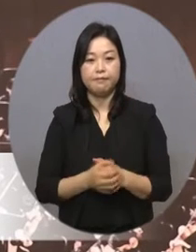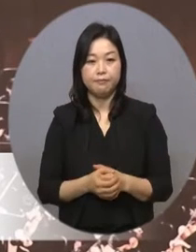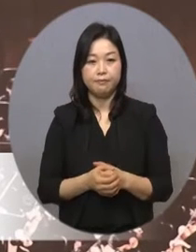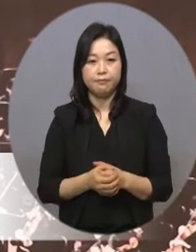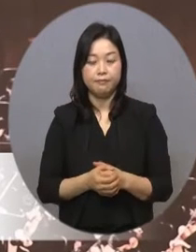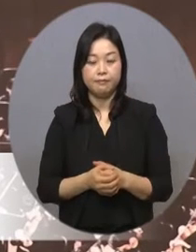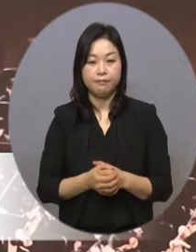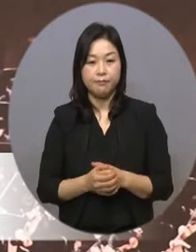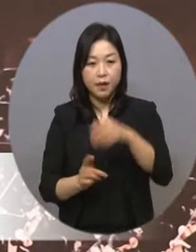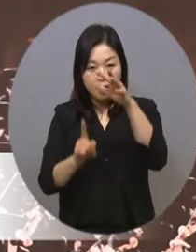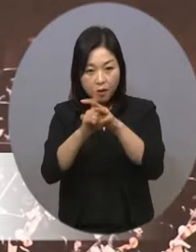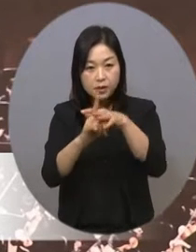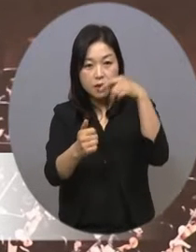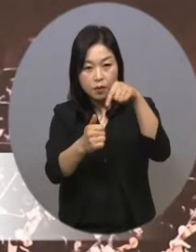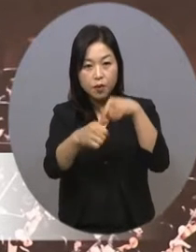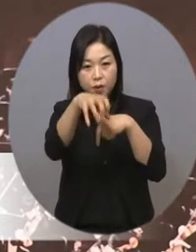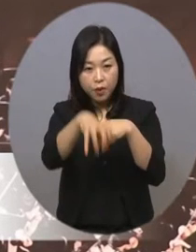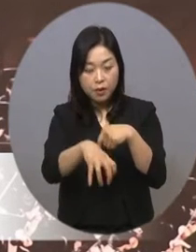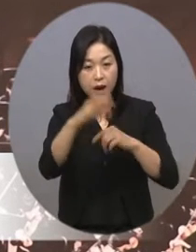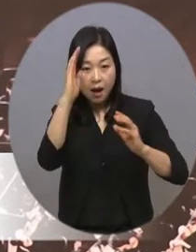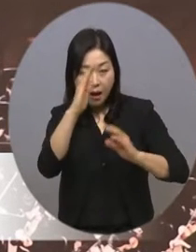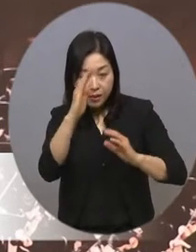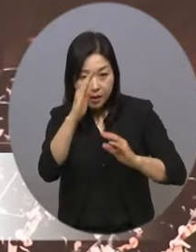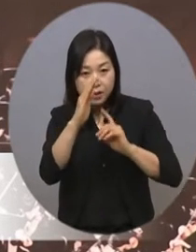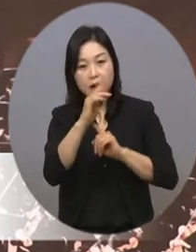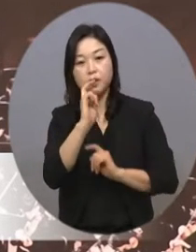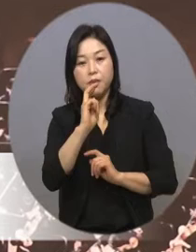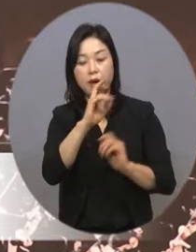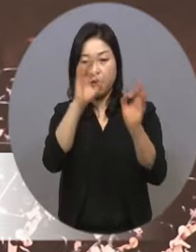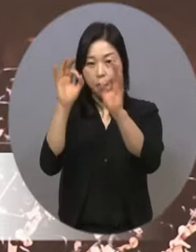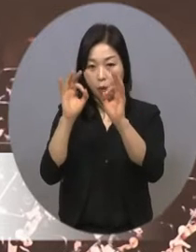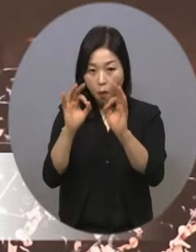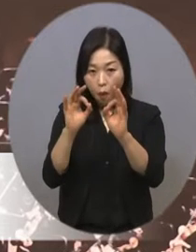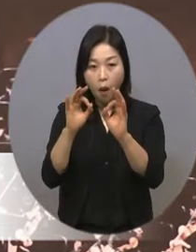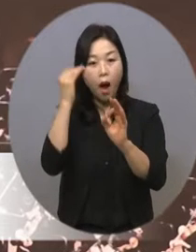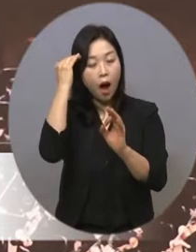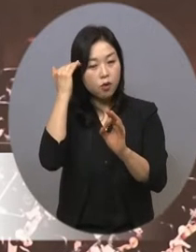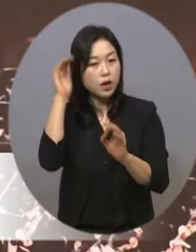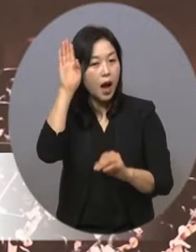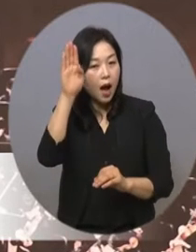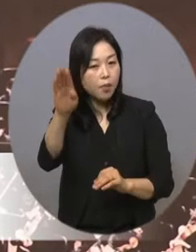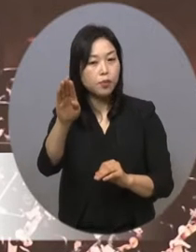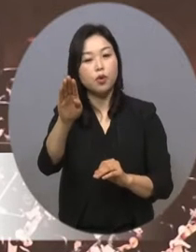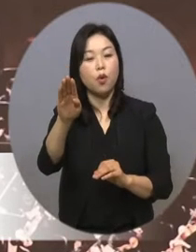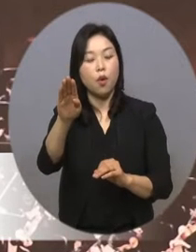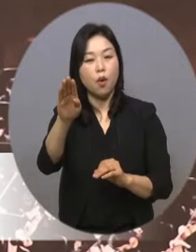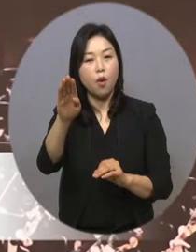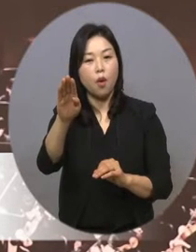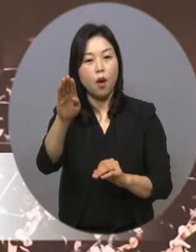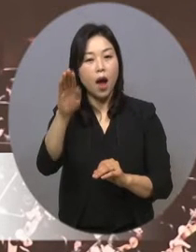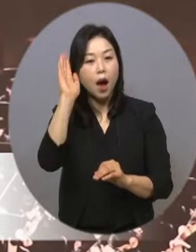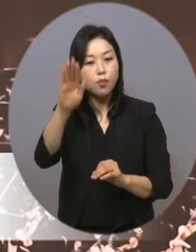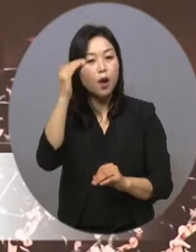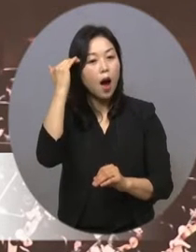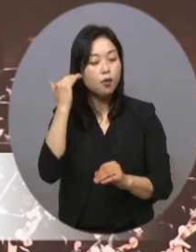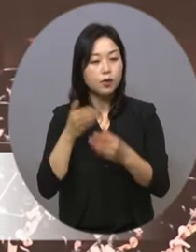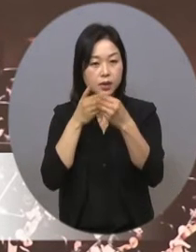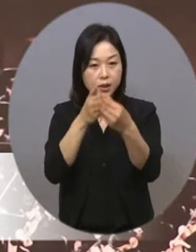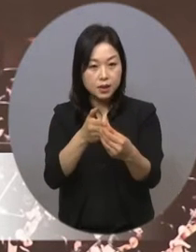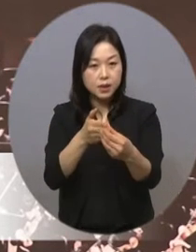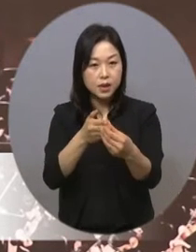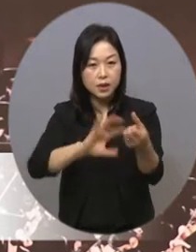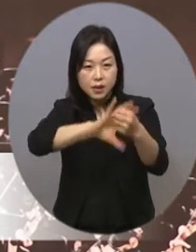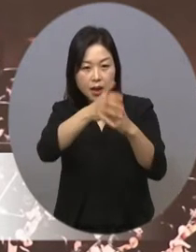우리 영재교육원 발표를 보고 우리 아이들이 대한민국을 이끄는, 아닌 전 세계를 이끄는 그런 예술로 성장할 수